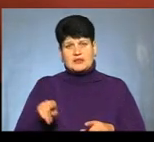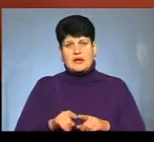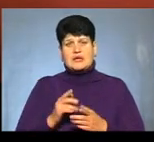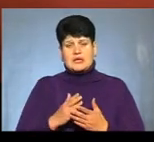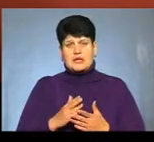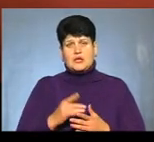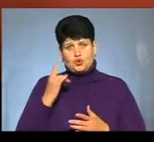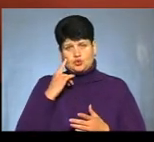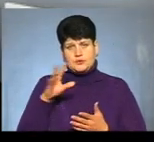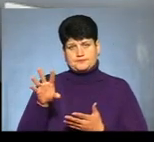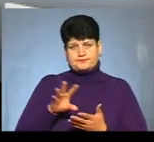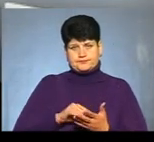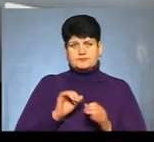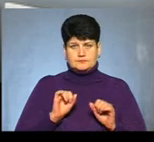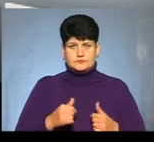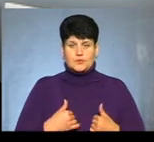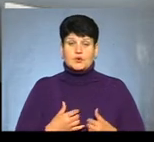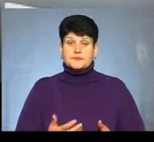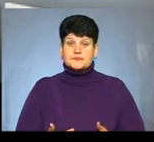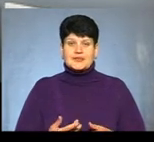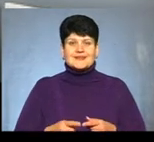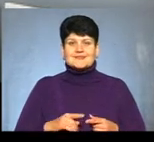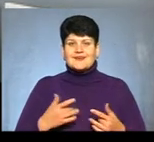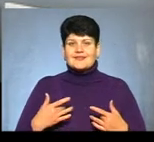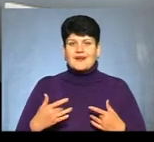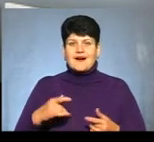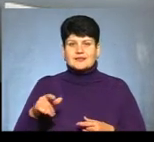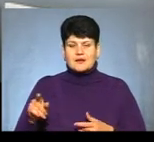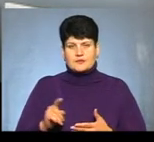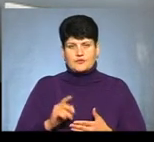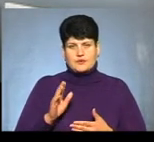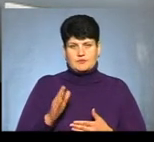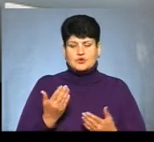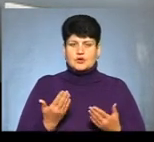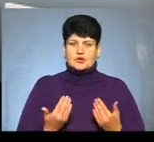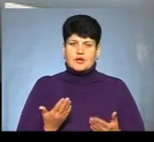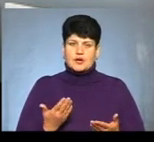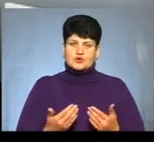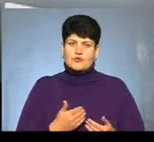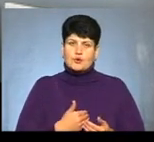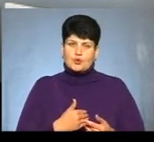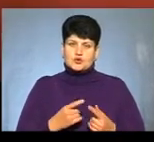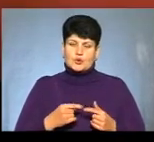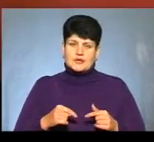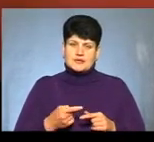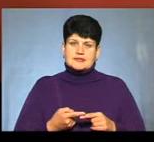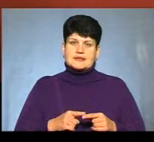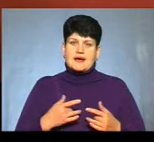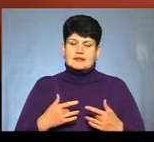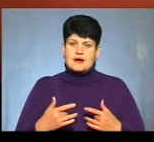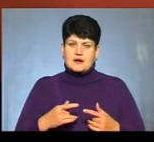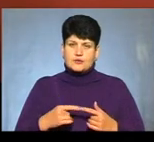Європі десь є, і думають, і в нас теж так може бути. Це театрали повинні бути. Якщо ви хочете організації, значить це